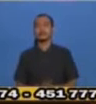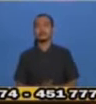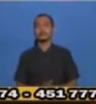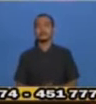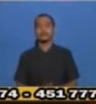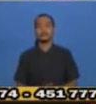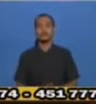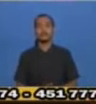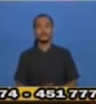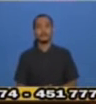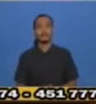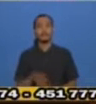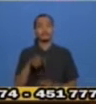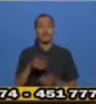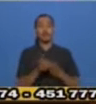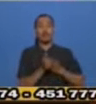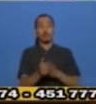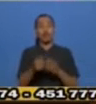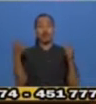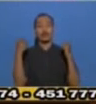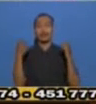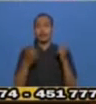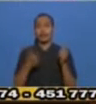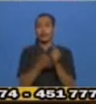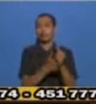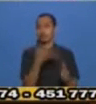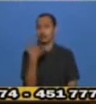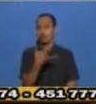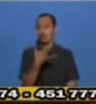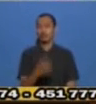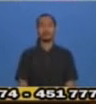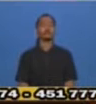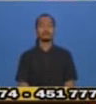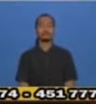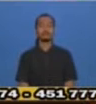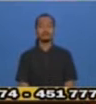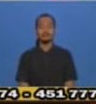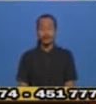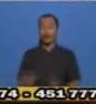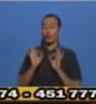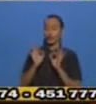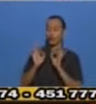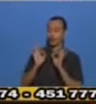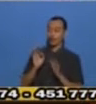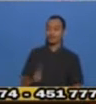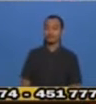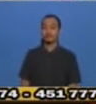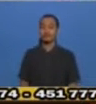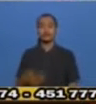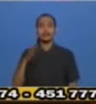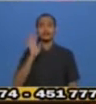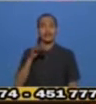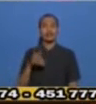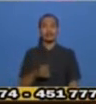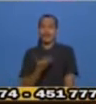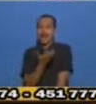lupa tentang protokol kesehatannya tetap dilaksanakan. Begitu Mbak Fira. Oke, baik. Nanti saya akan tanya juga ini mengenai jenis-jenis vaksinnya.